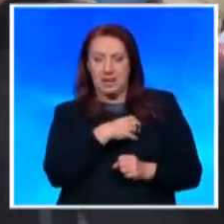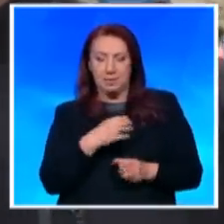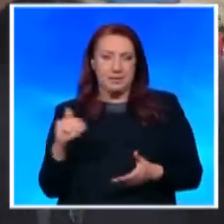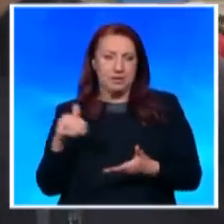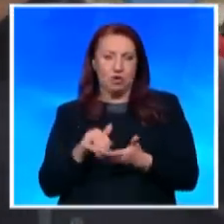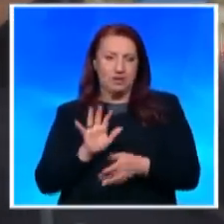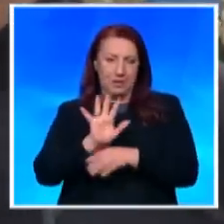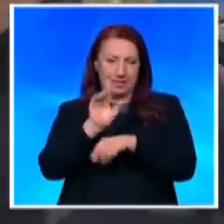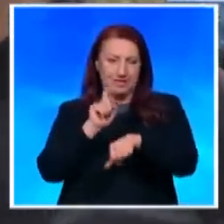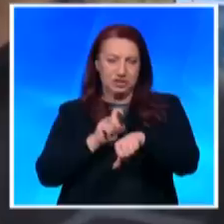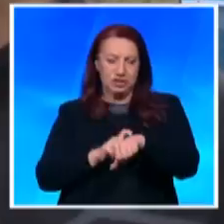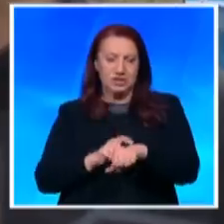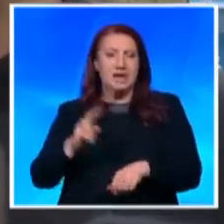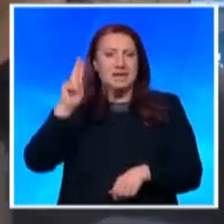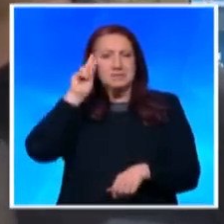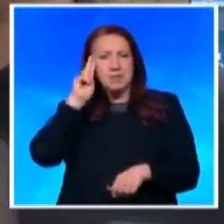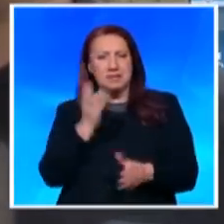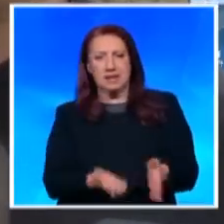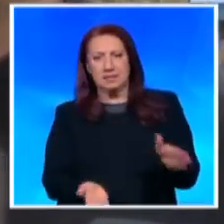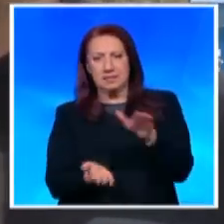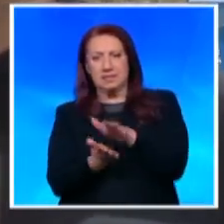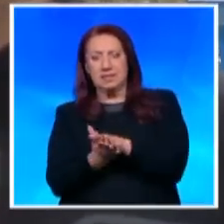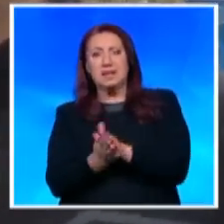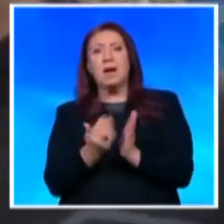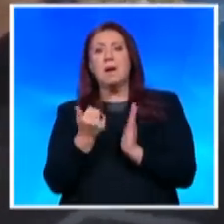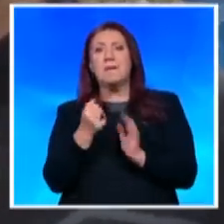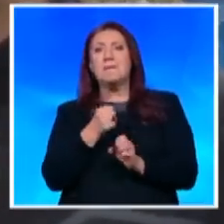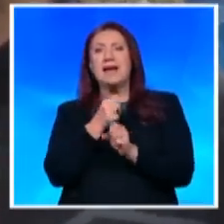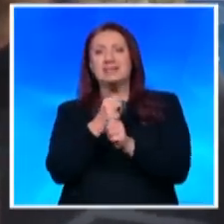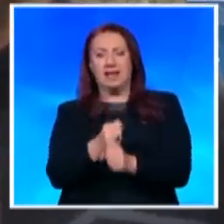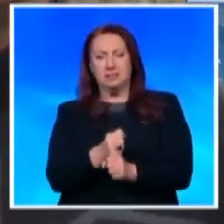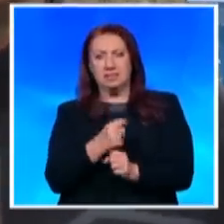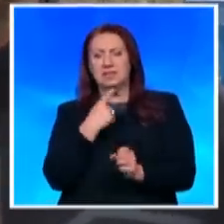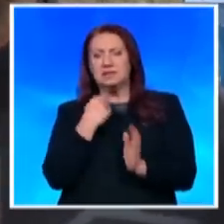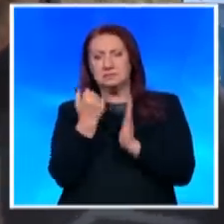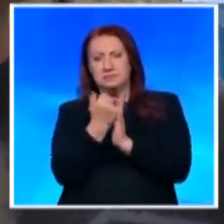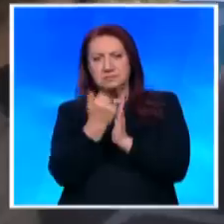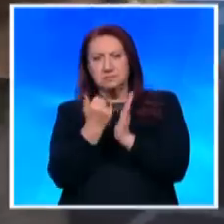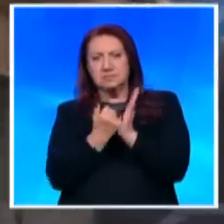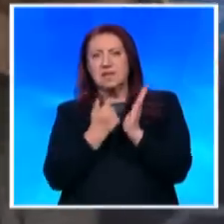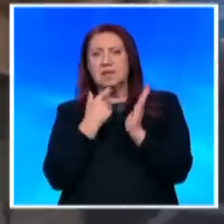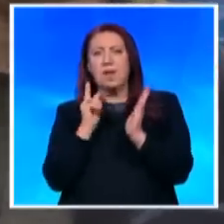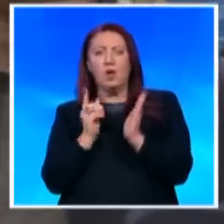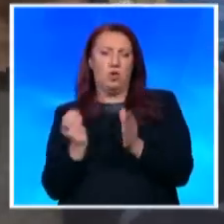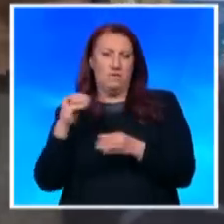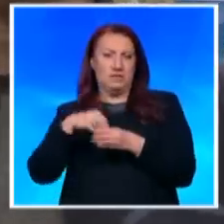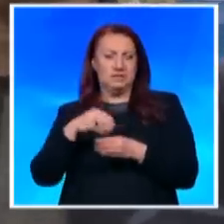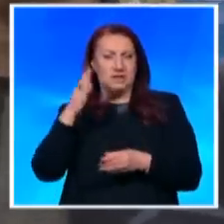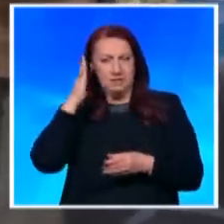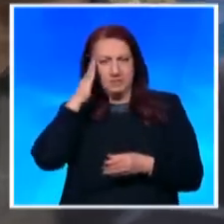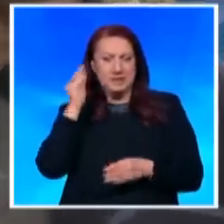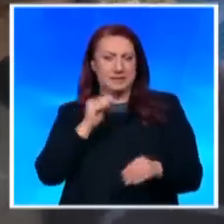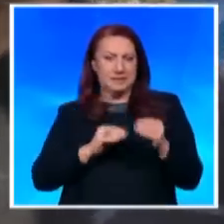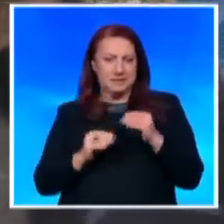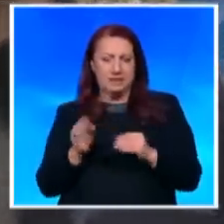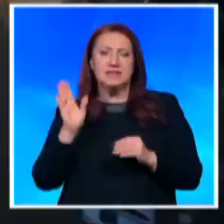мандат, с структура и състав на Министерски съвет. След което ще издам съответно указ за министър-председателя да бъде гласуван